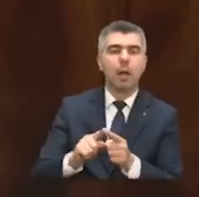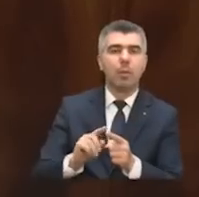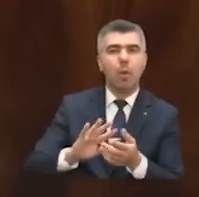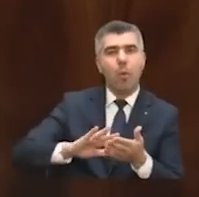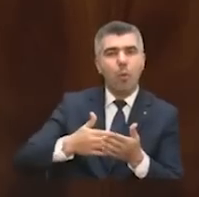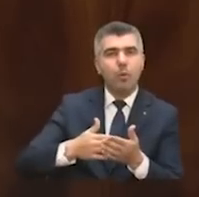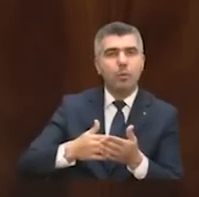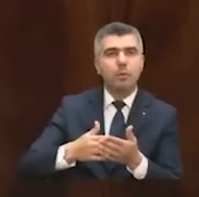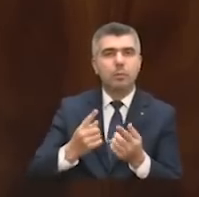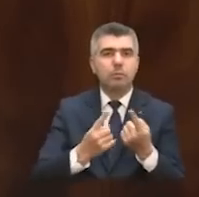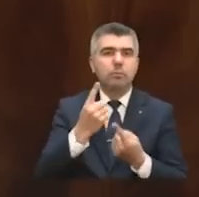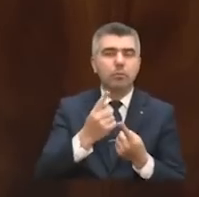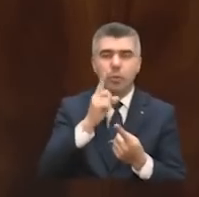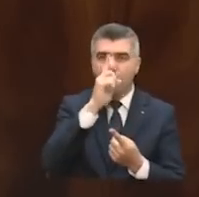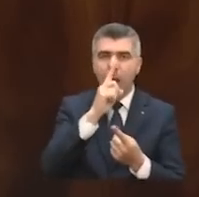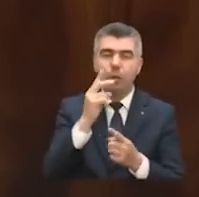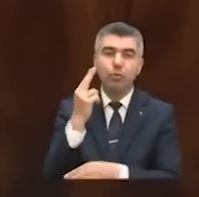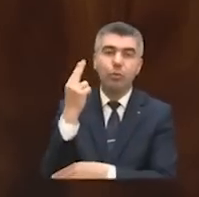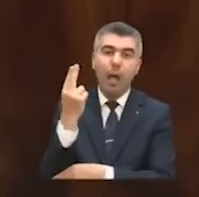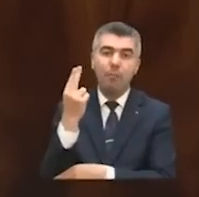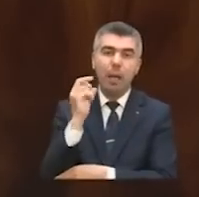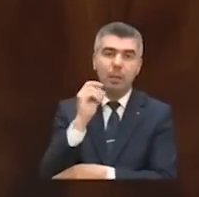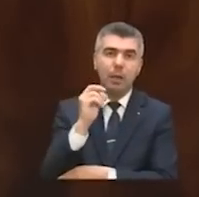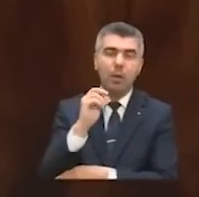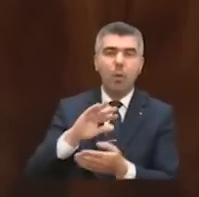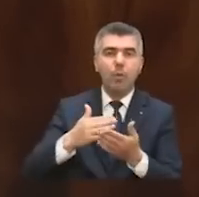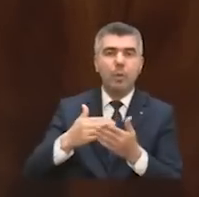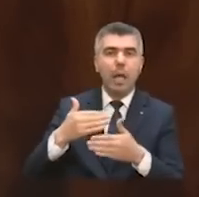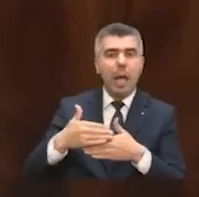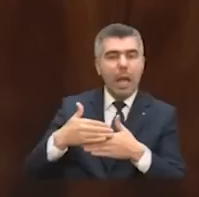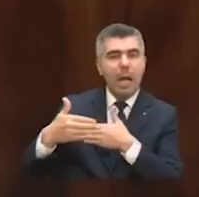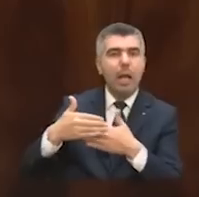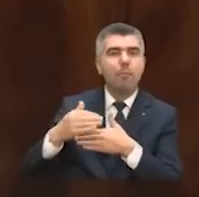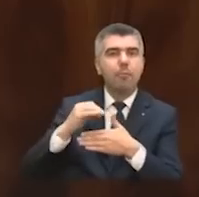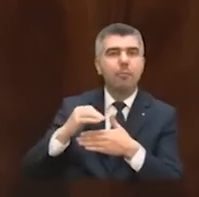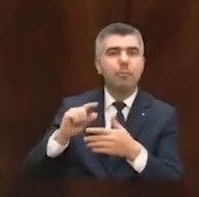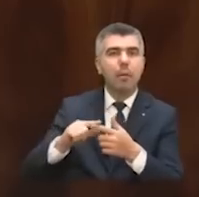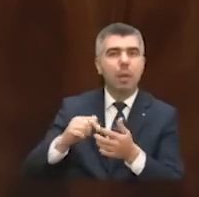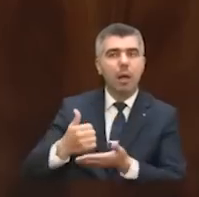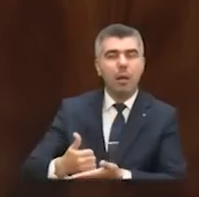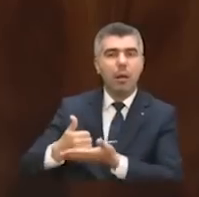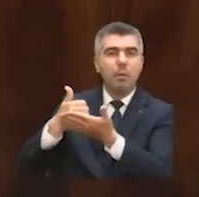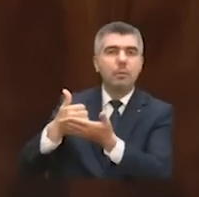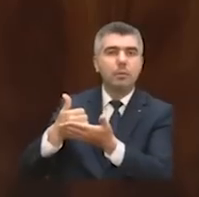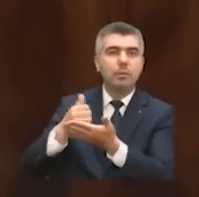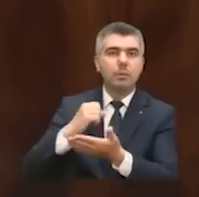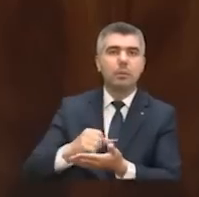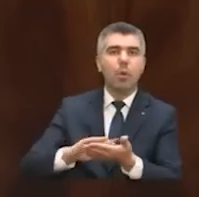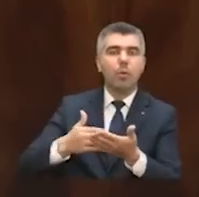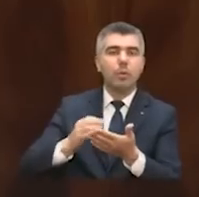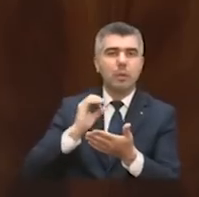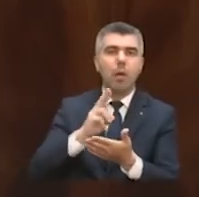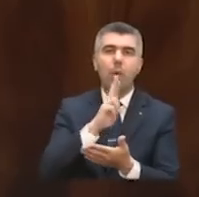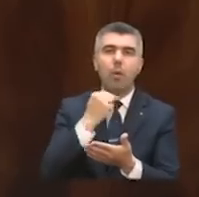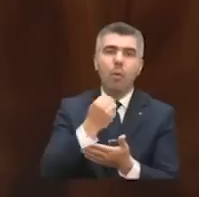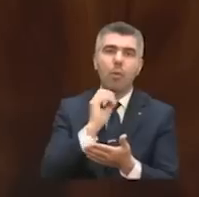نحاولوا نجيبوا باش ان شاء الله الجامعات يقربوا يعني الامكانيات ديال اللي بغات الدوله